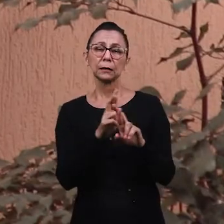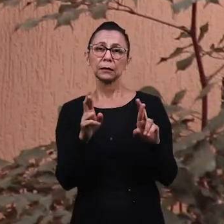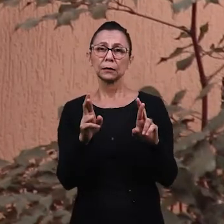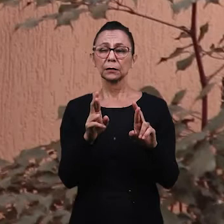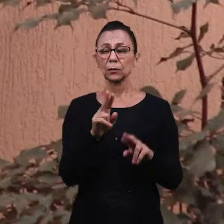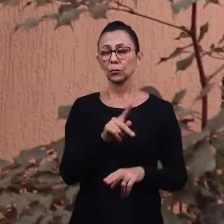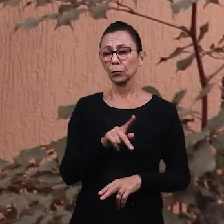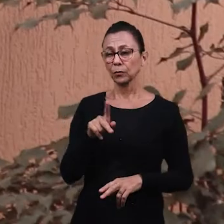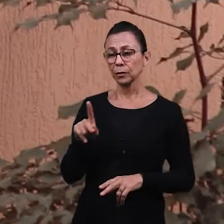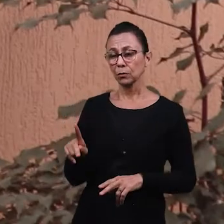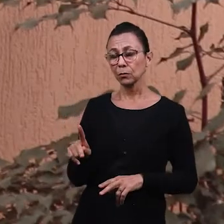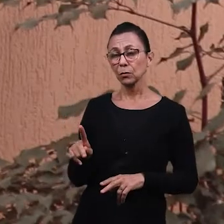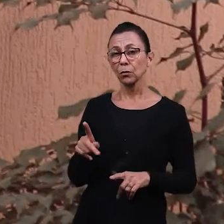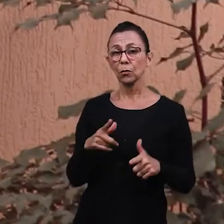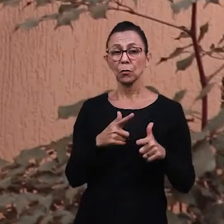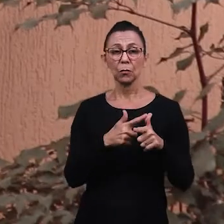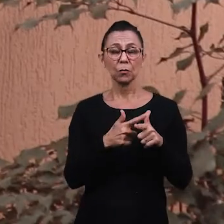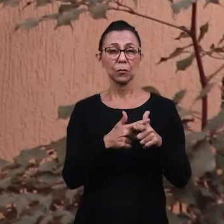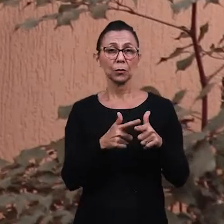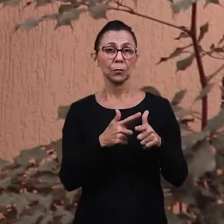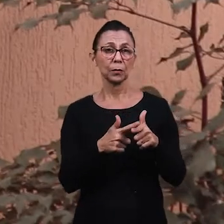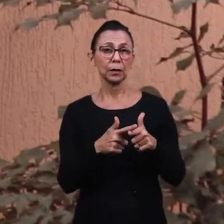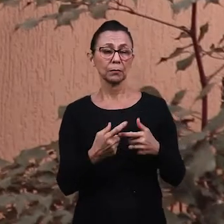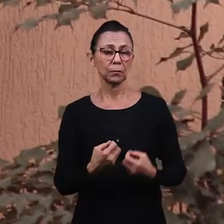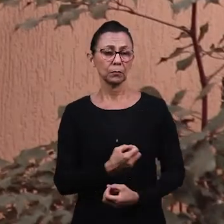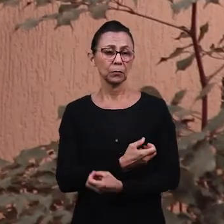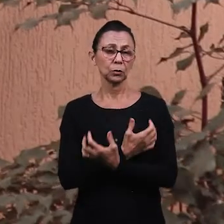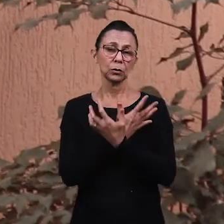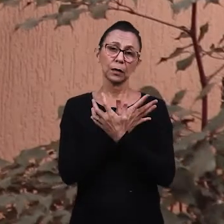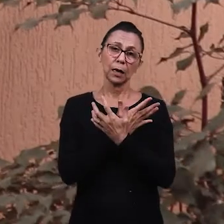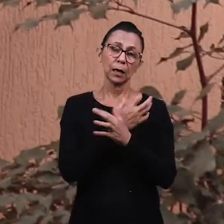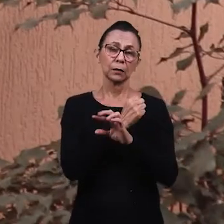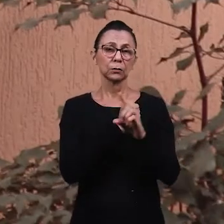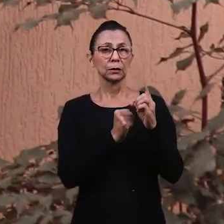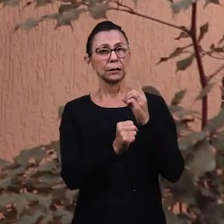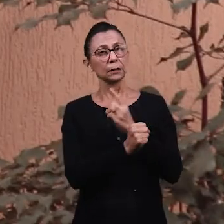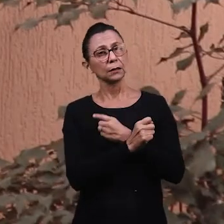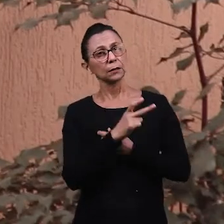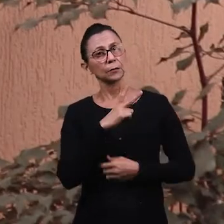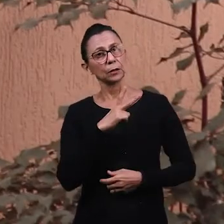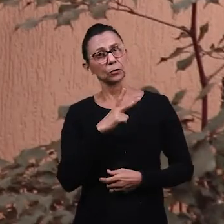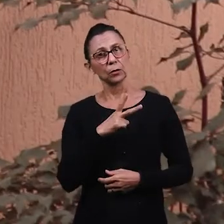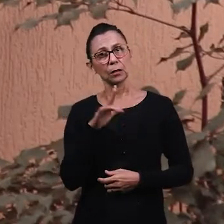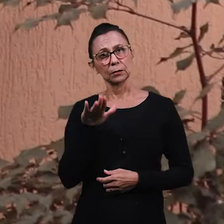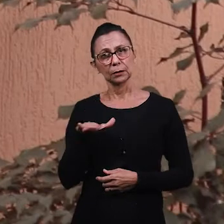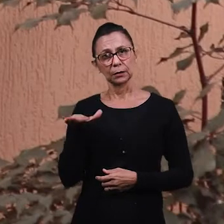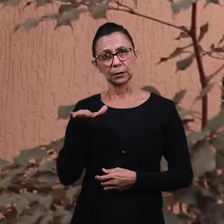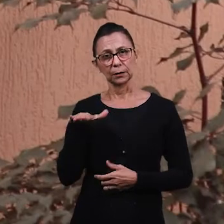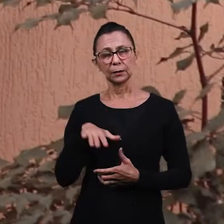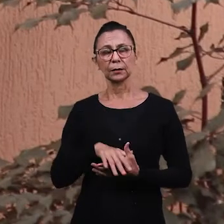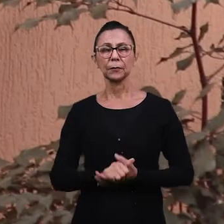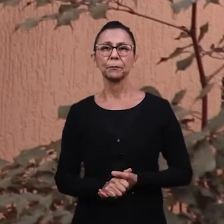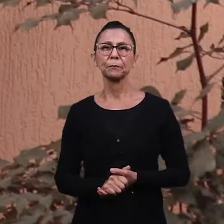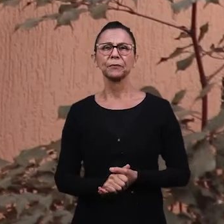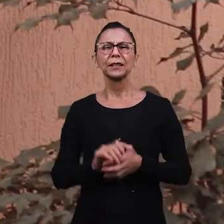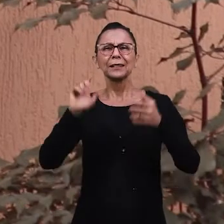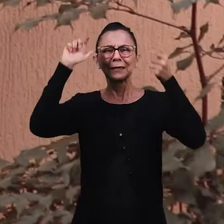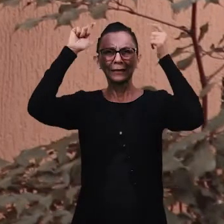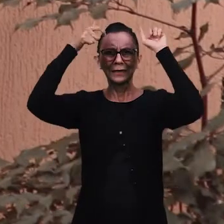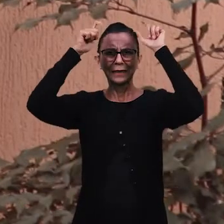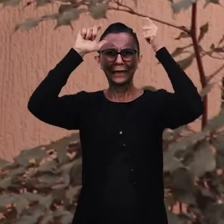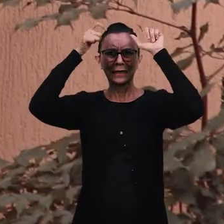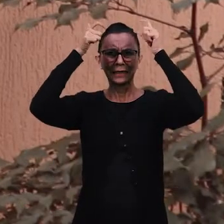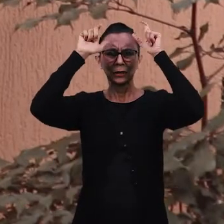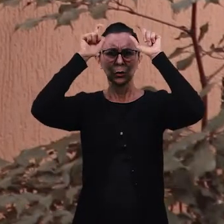à l'extérieur de l'enfant. Cela concerne la méthode de l'école, le rapport de l'enfant